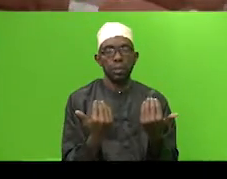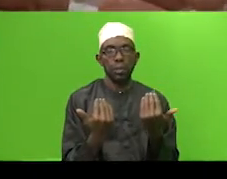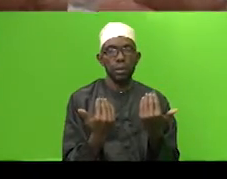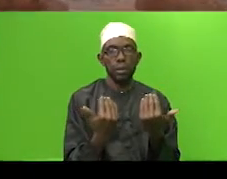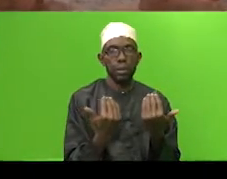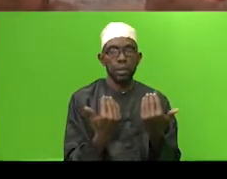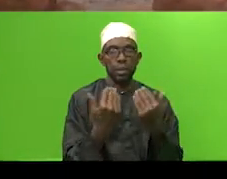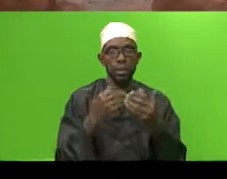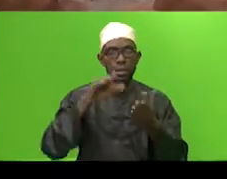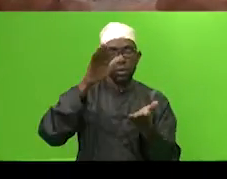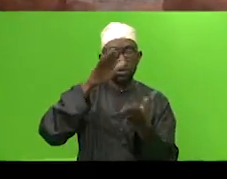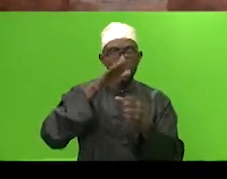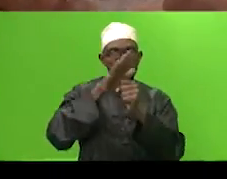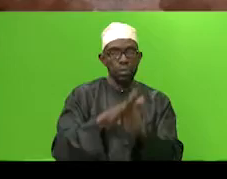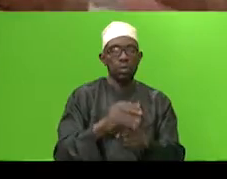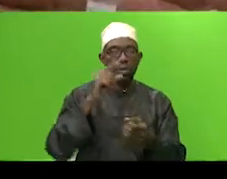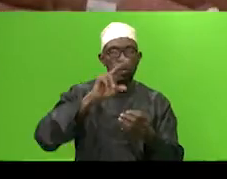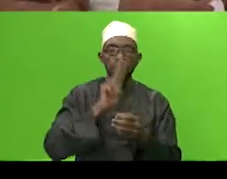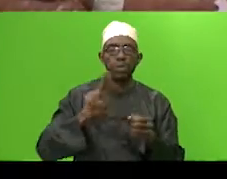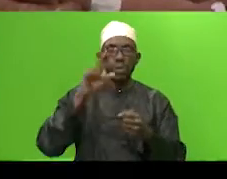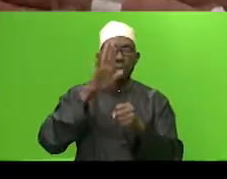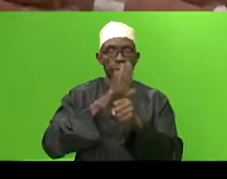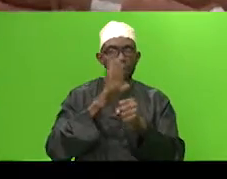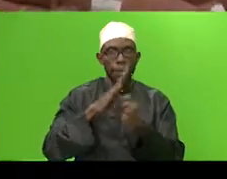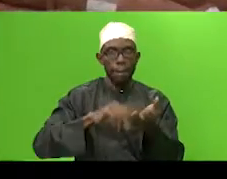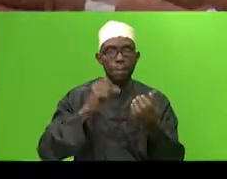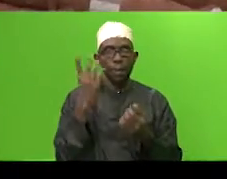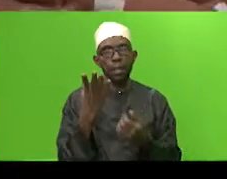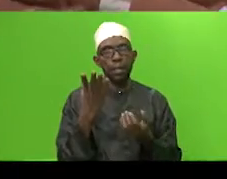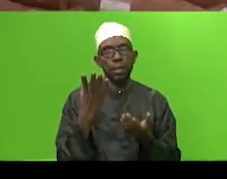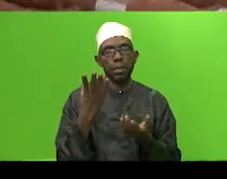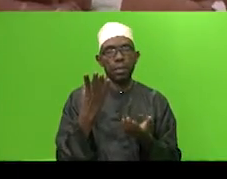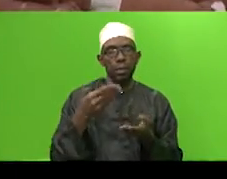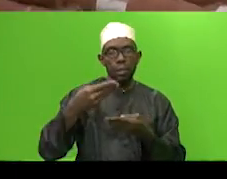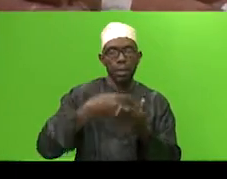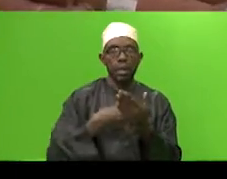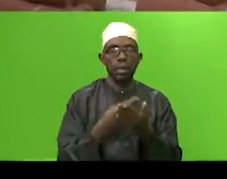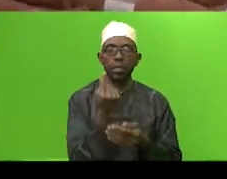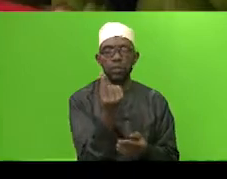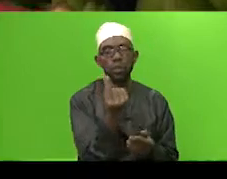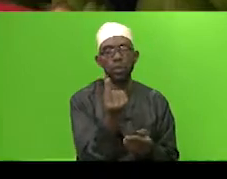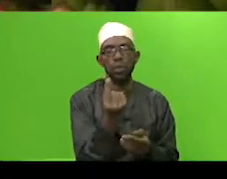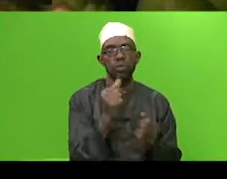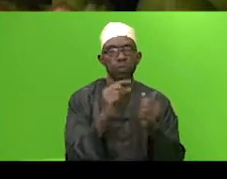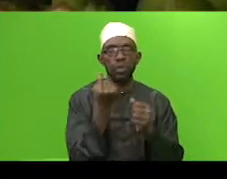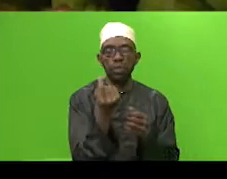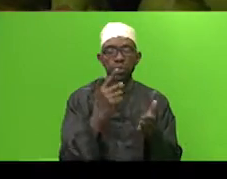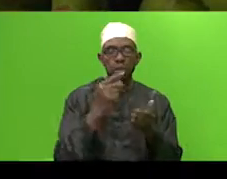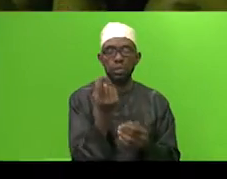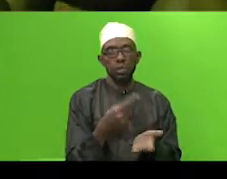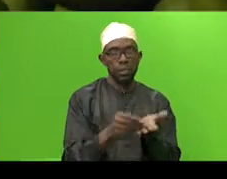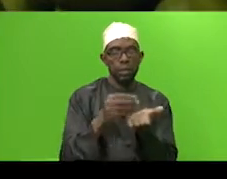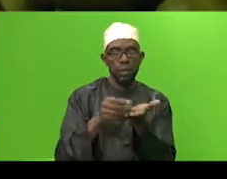hapo tunaadhirika sana, tunatumia pesa mingi kununua hizi, alafu unafunga kamzigo kwa kadogo ka pesa kidogo.